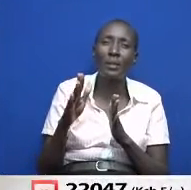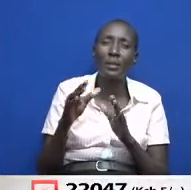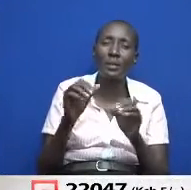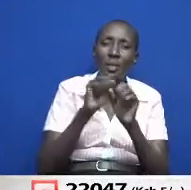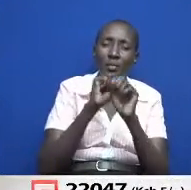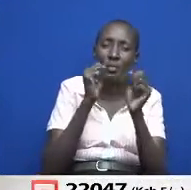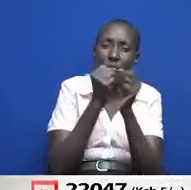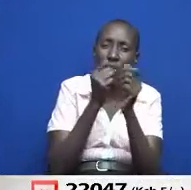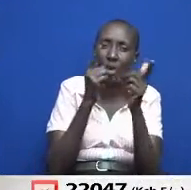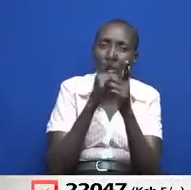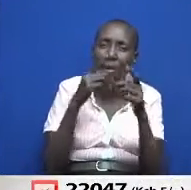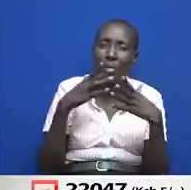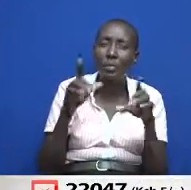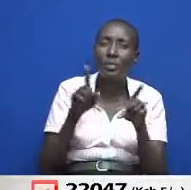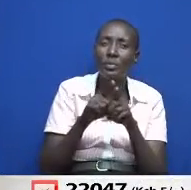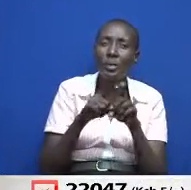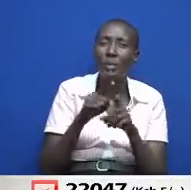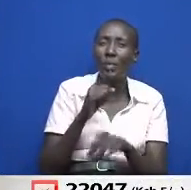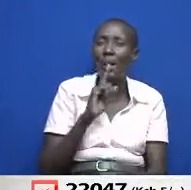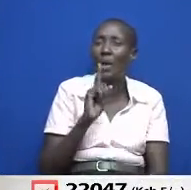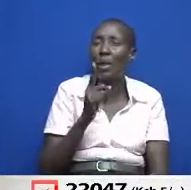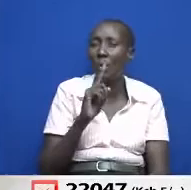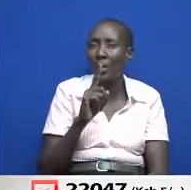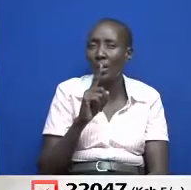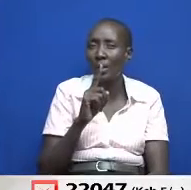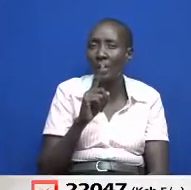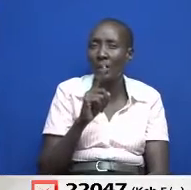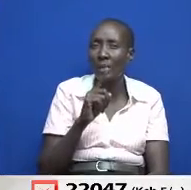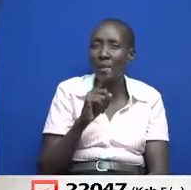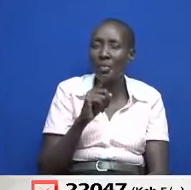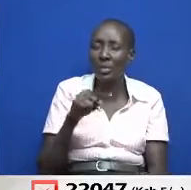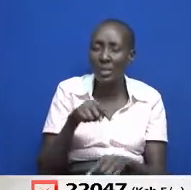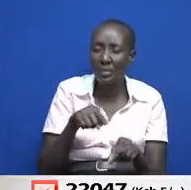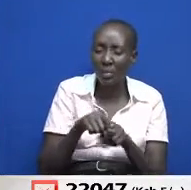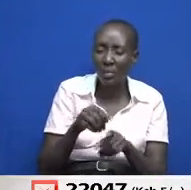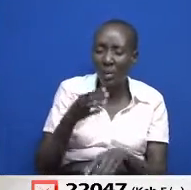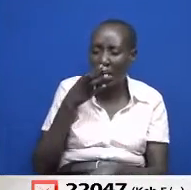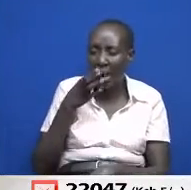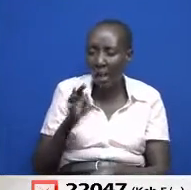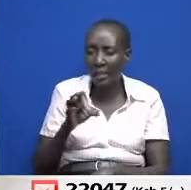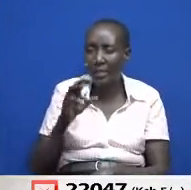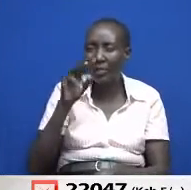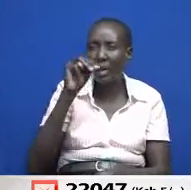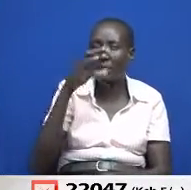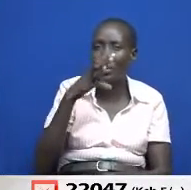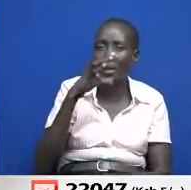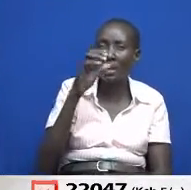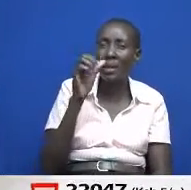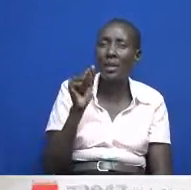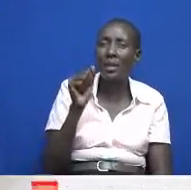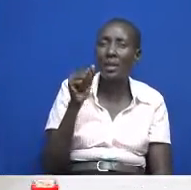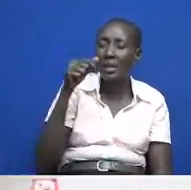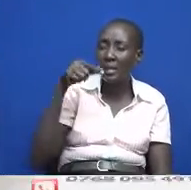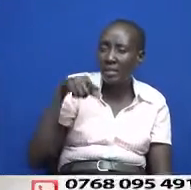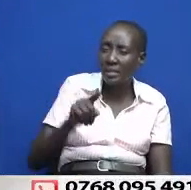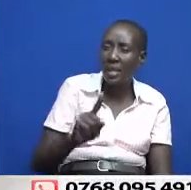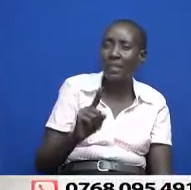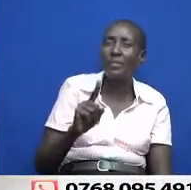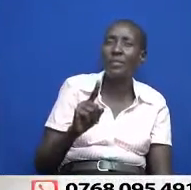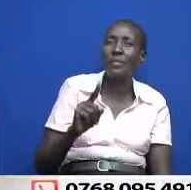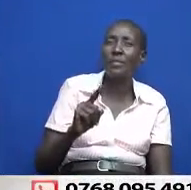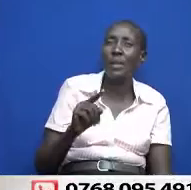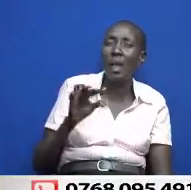watu wameanza kutibu kitu. Hiyo ni kitu ambayo tunalaani sana. Ikiwa ni MCA, yeye alipigwa kura na hao